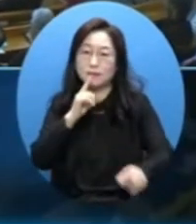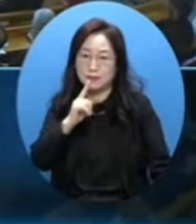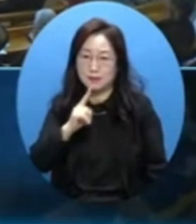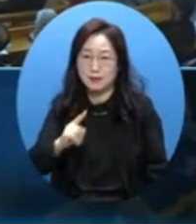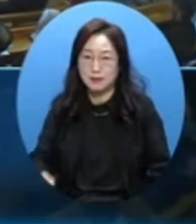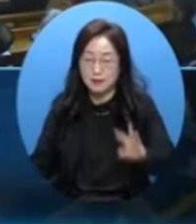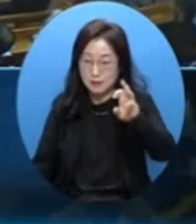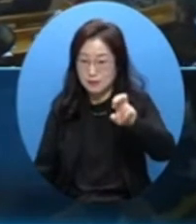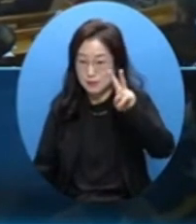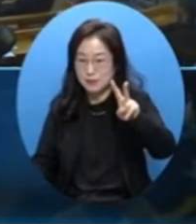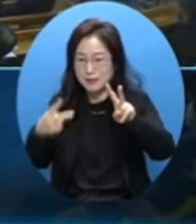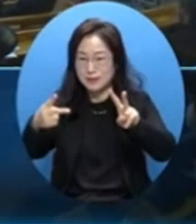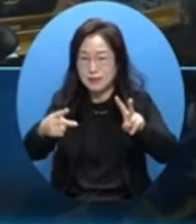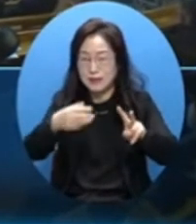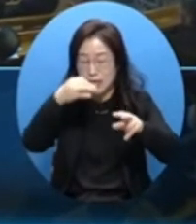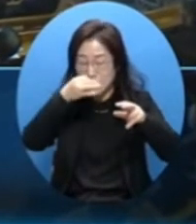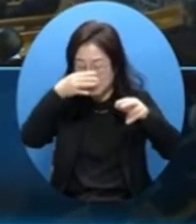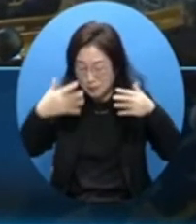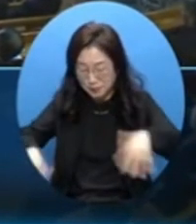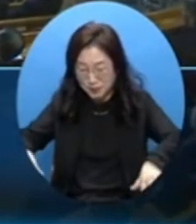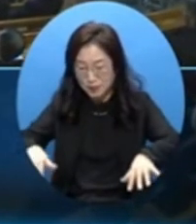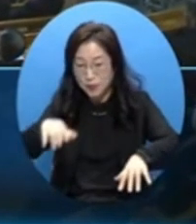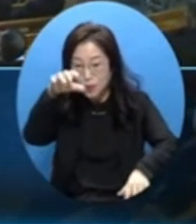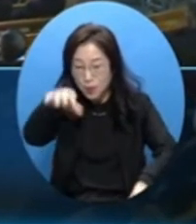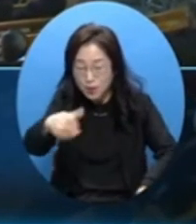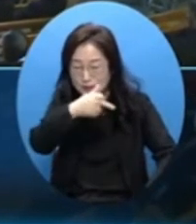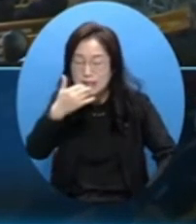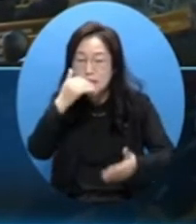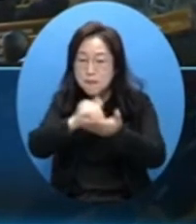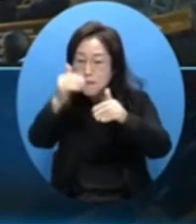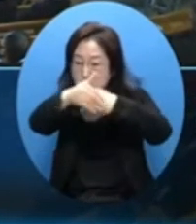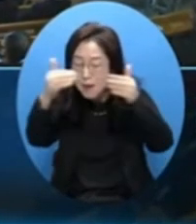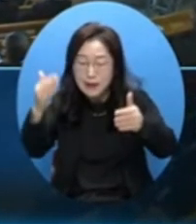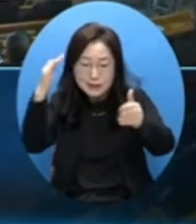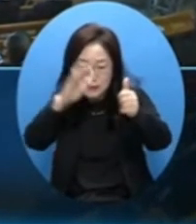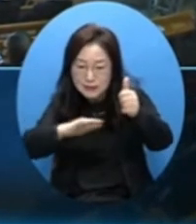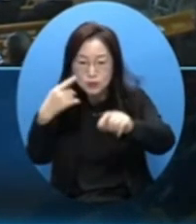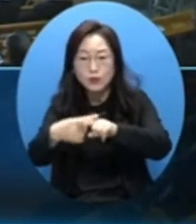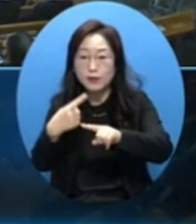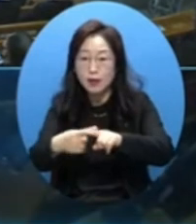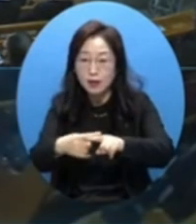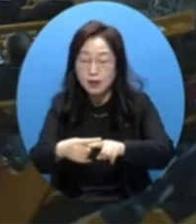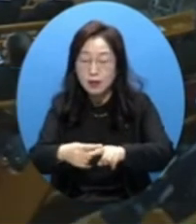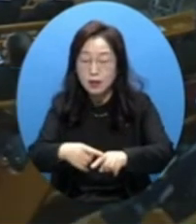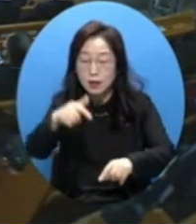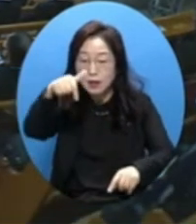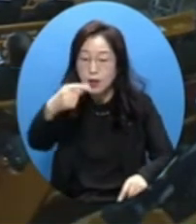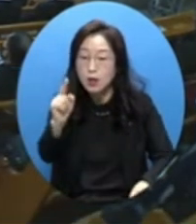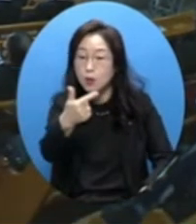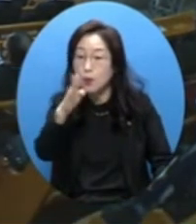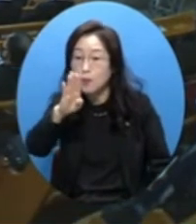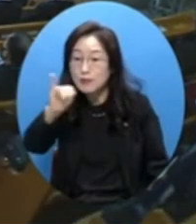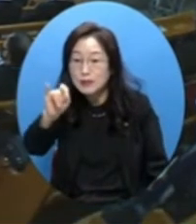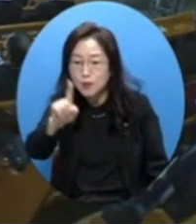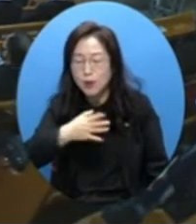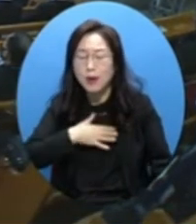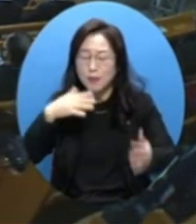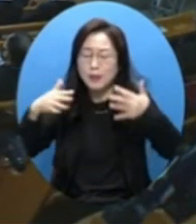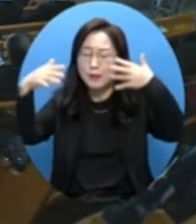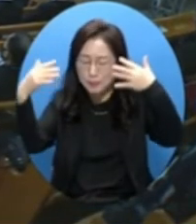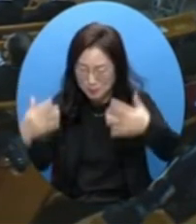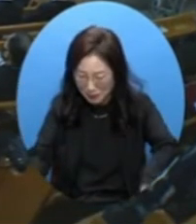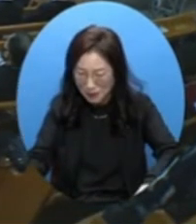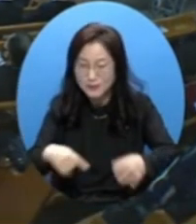말씀합니다. 곤비한 땅에 큰 바위 그늘을 갖들이니. 곤비하다는 뜻은 피곤하고 지다는 의미입니다. 광야와 사막 같은